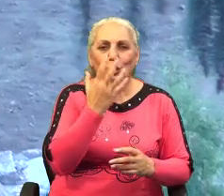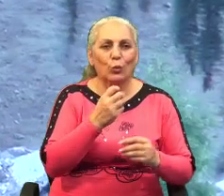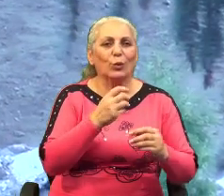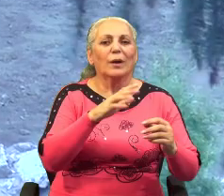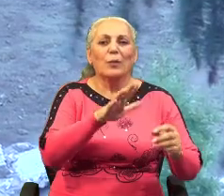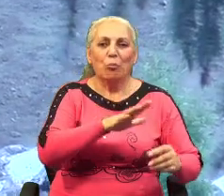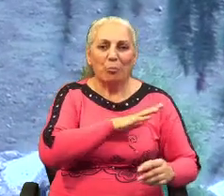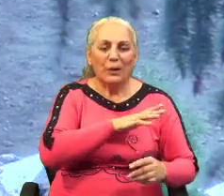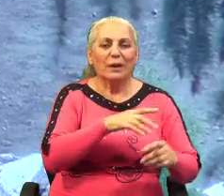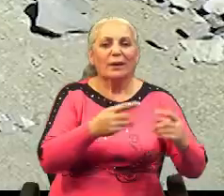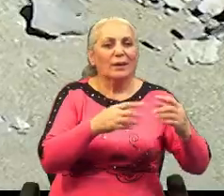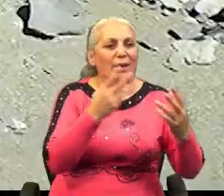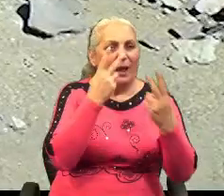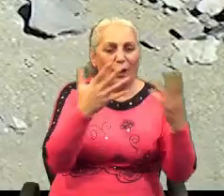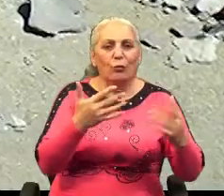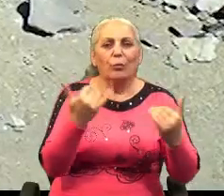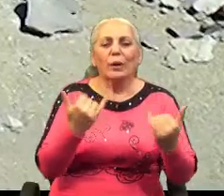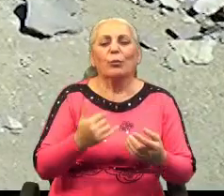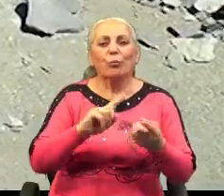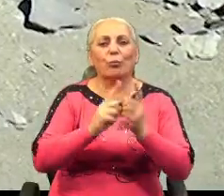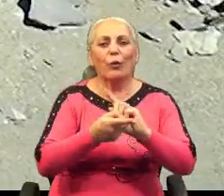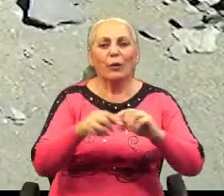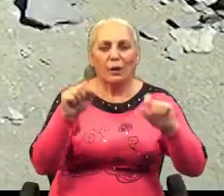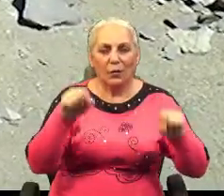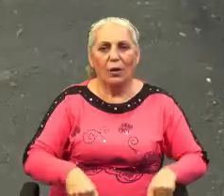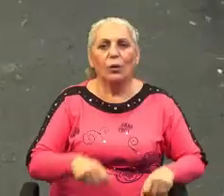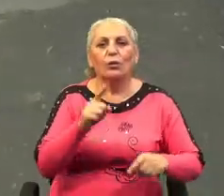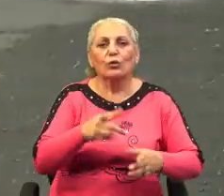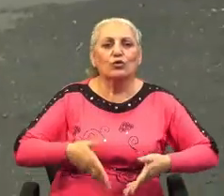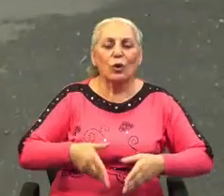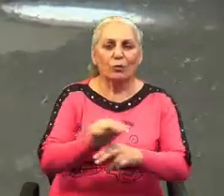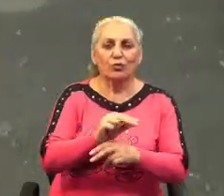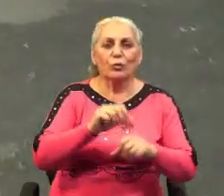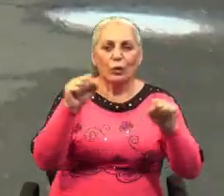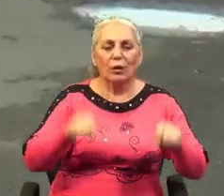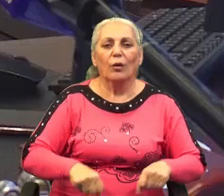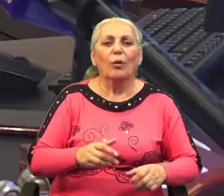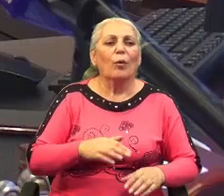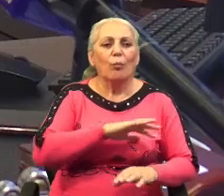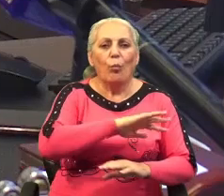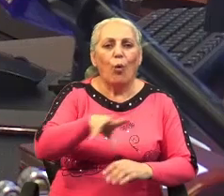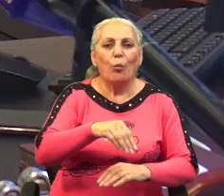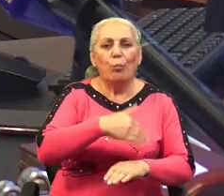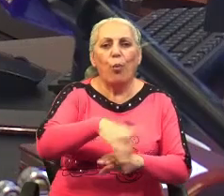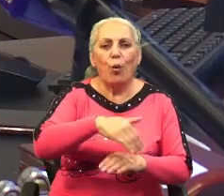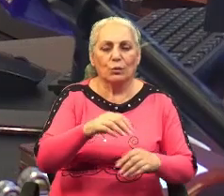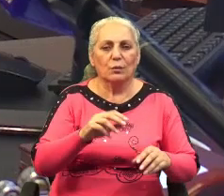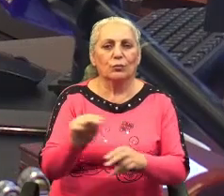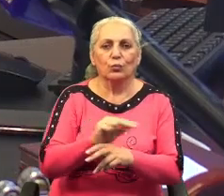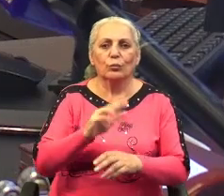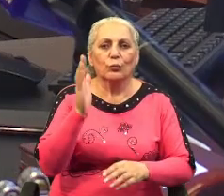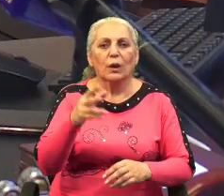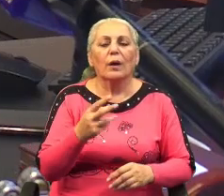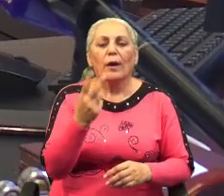Քաղաքապետ Ասլանյանն ասում է, սուբվենցիոն ծրագրերի մեջ նաև ճանապարհաշինարարություն կարվի Վանաձորի փողոցներում։ Մոտ 200